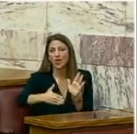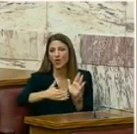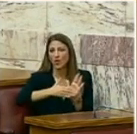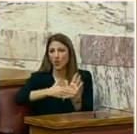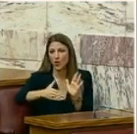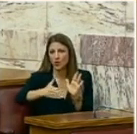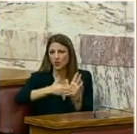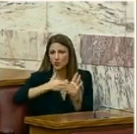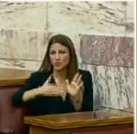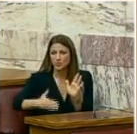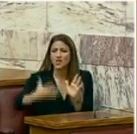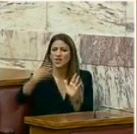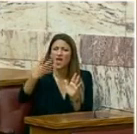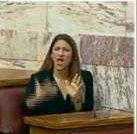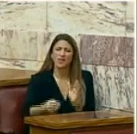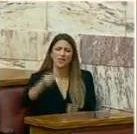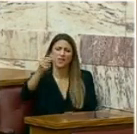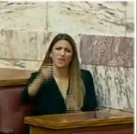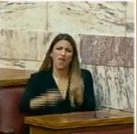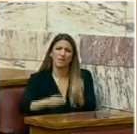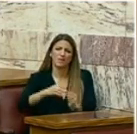σκάνε υποθέσεις